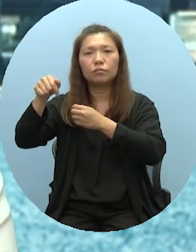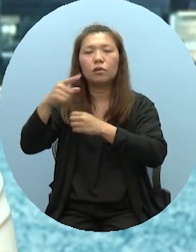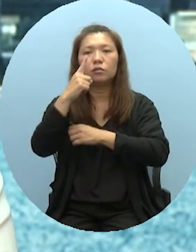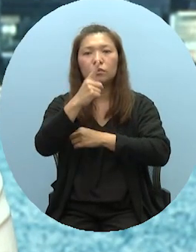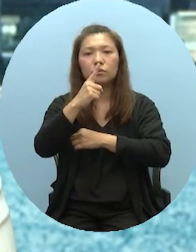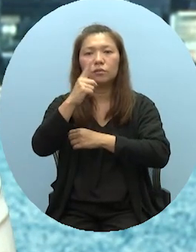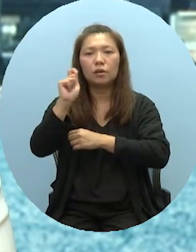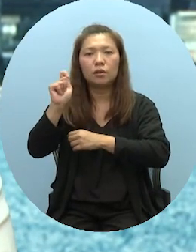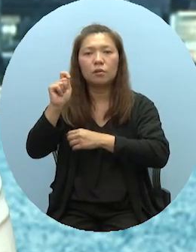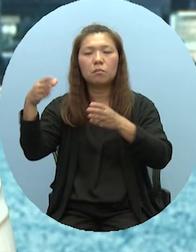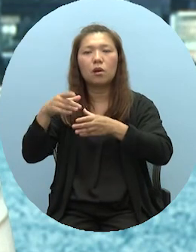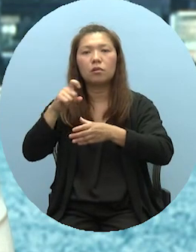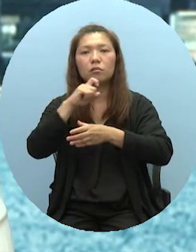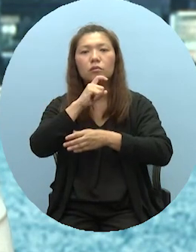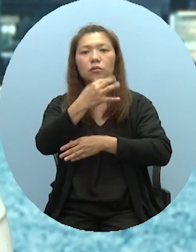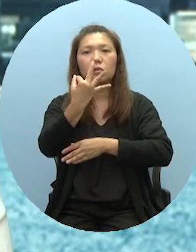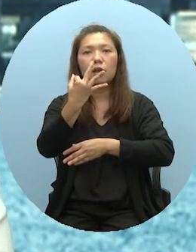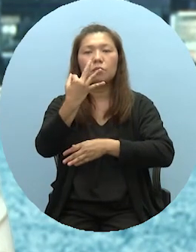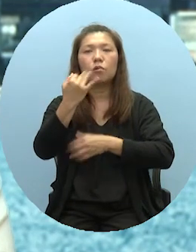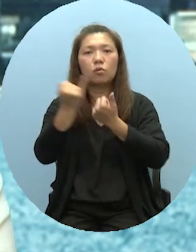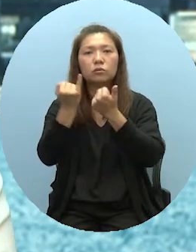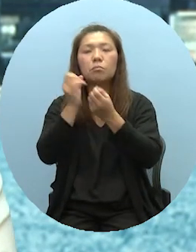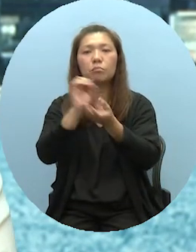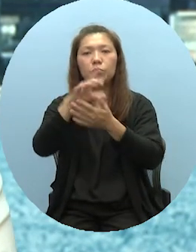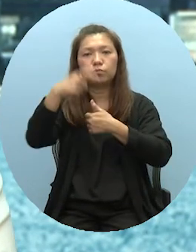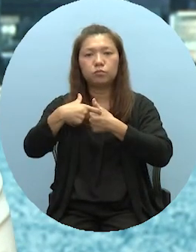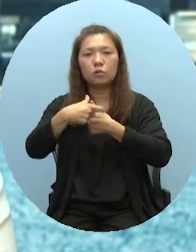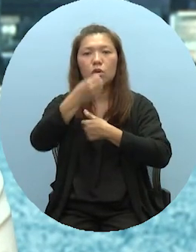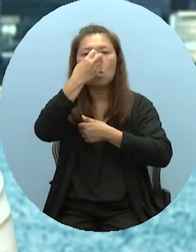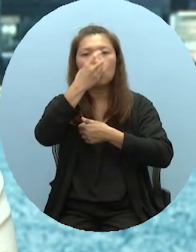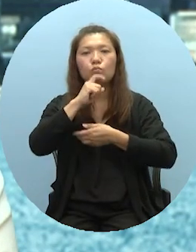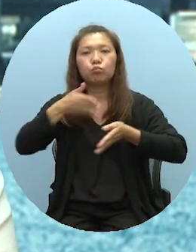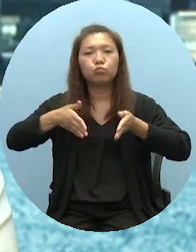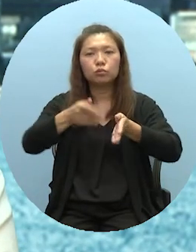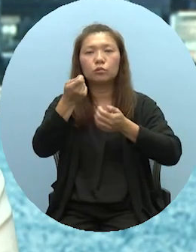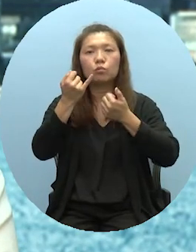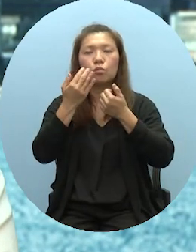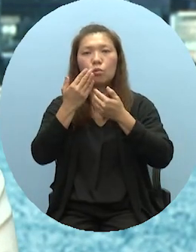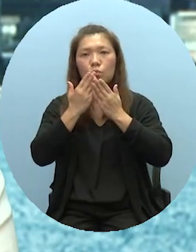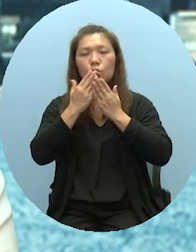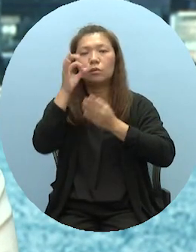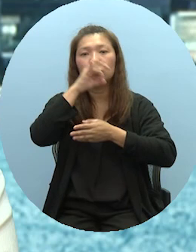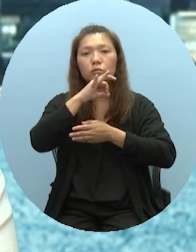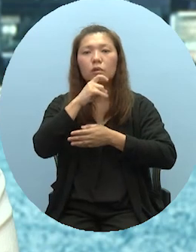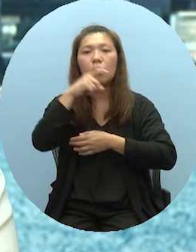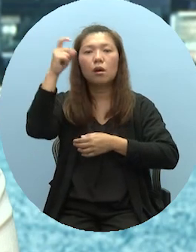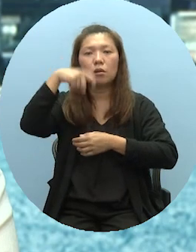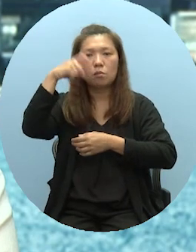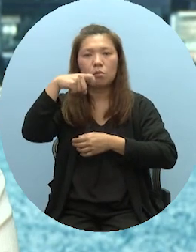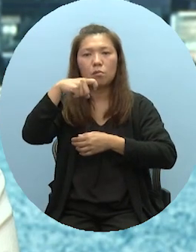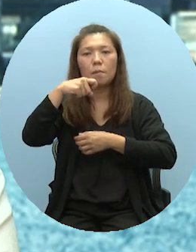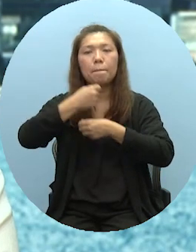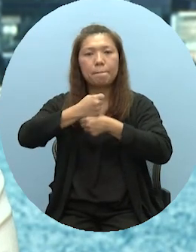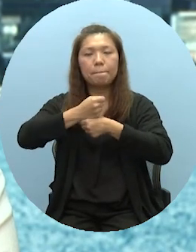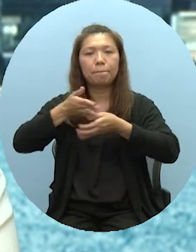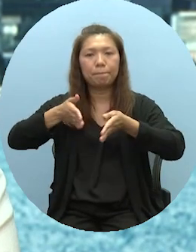一 A 班有9個學生，咁佢有3個學生確診啦。香港培道小學幼稚園啦，喺九龍碼頭涌嘅，咁